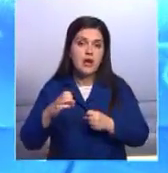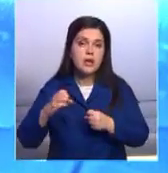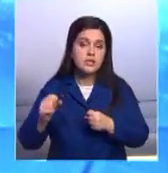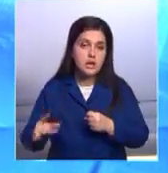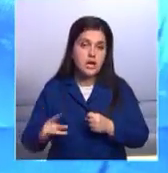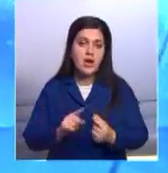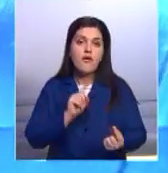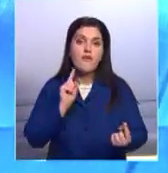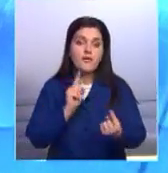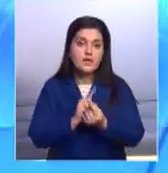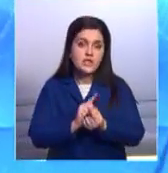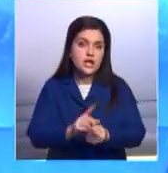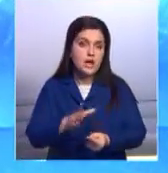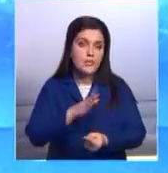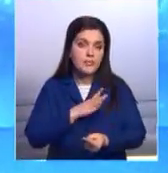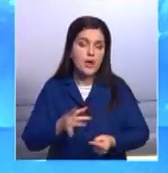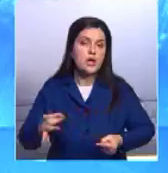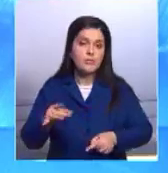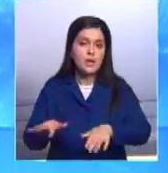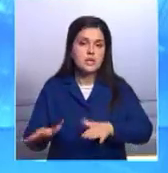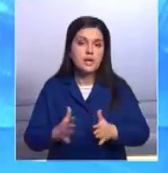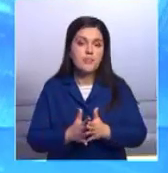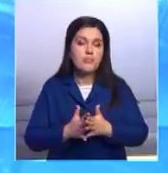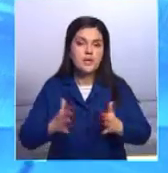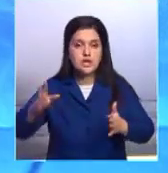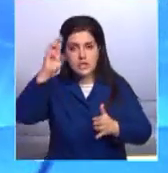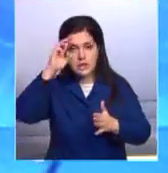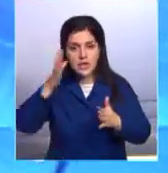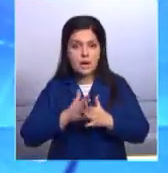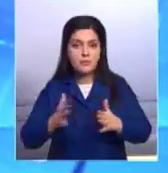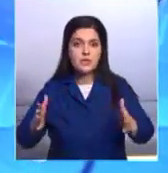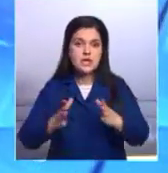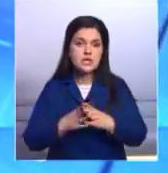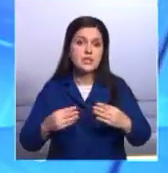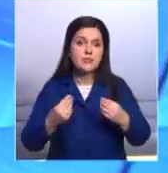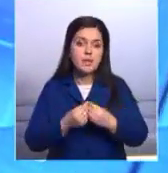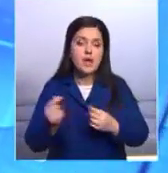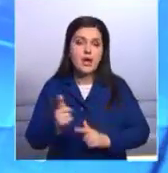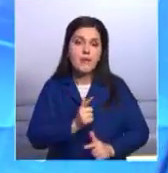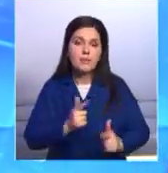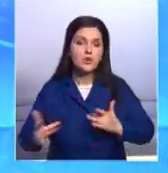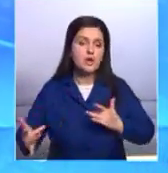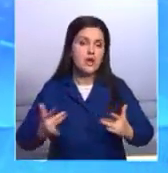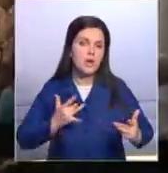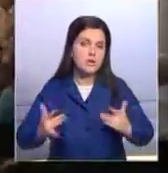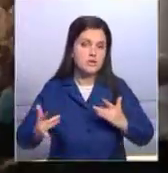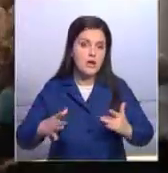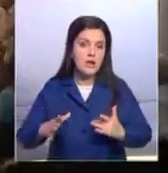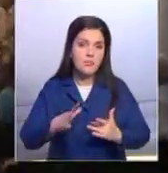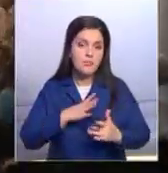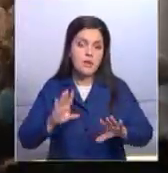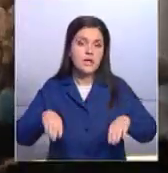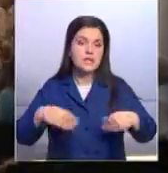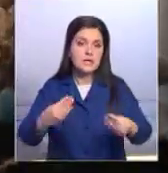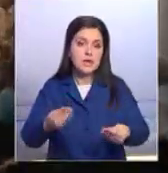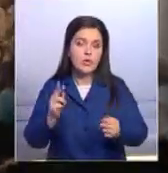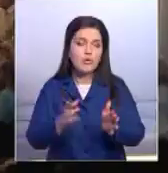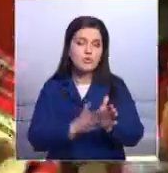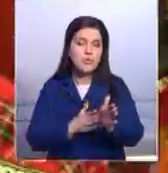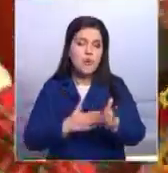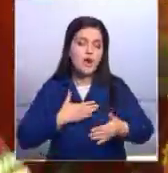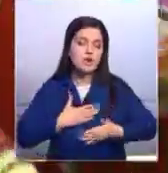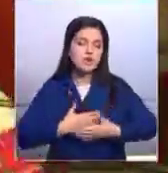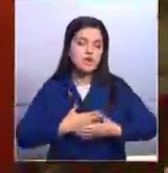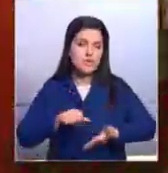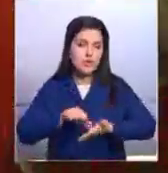центра «АСАР». Встреча прошла в рамках республиканской акции «Большая страна, большая семья». Организаторы подготовили концертную программу,